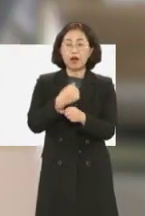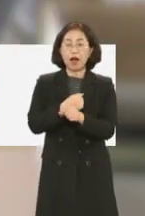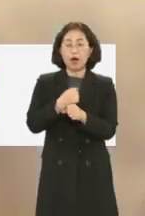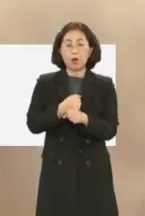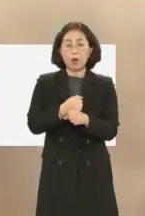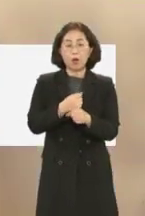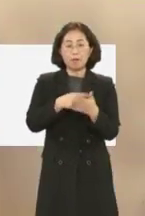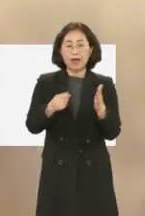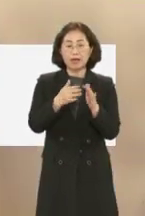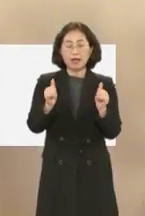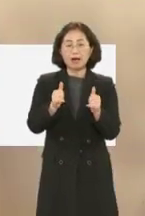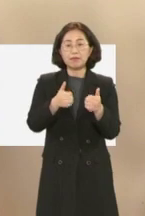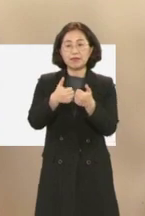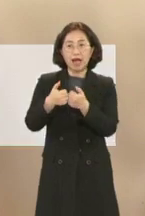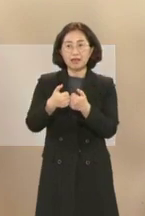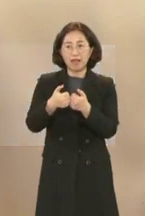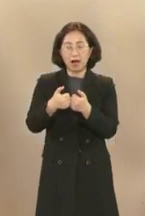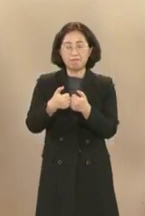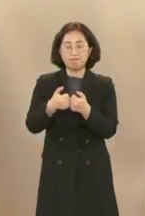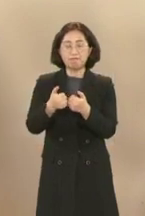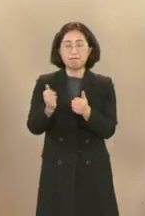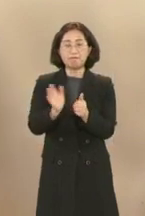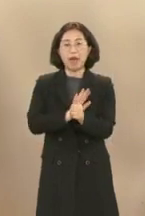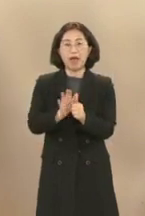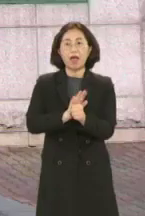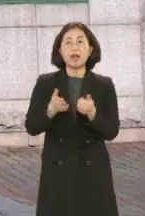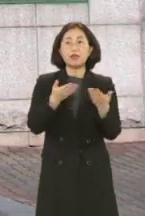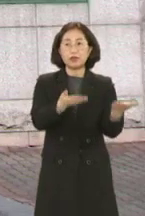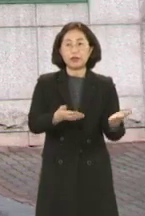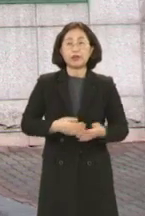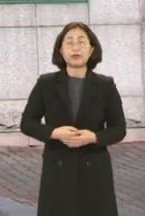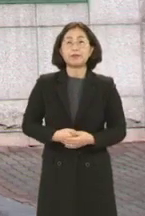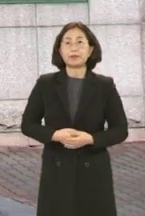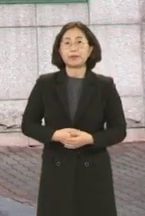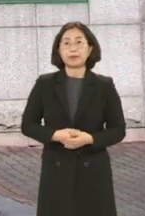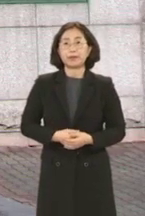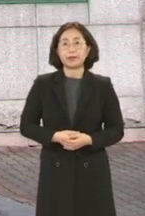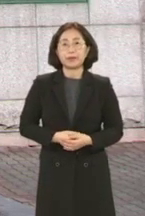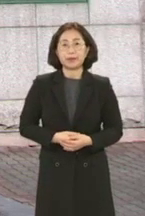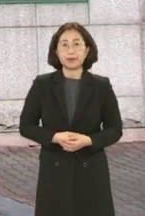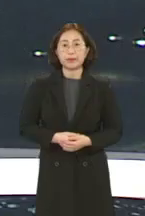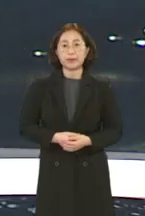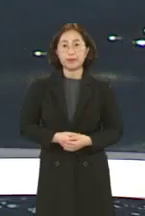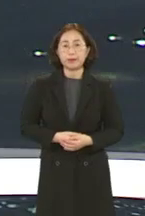위해서는 에듀 힐링센터에서 즉각적인 심리 상담을 제공하기로 했습니다.